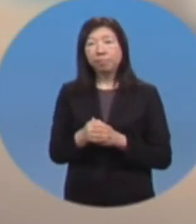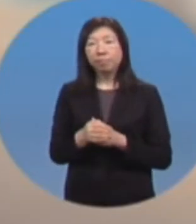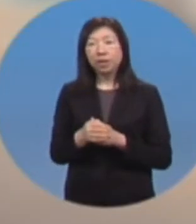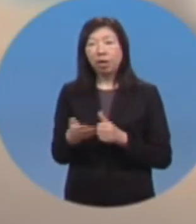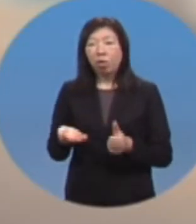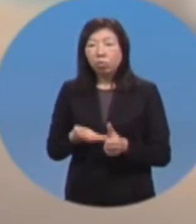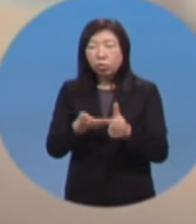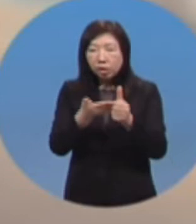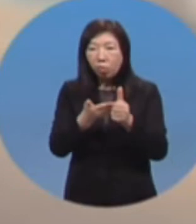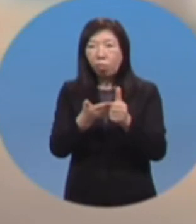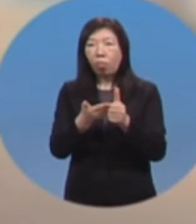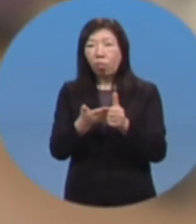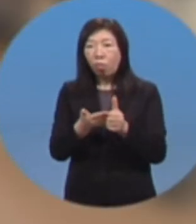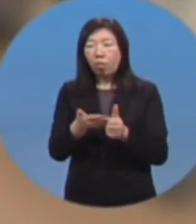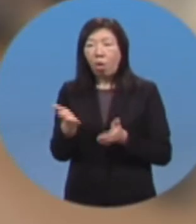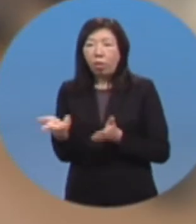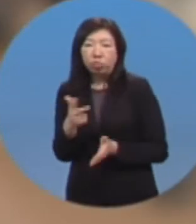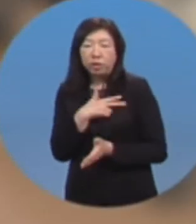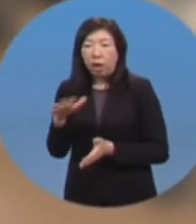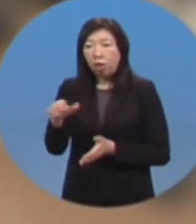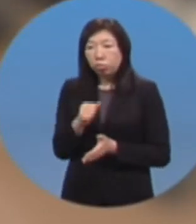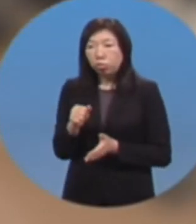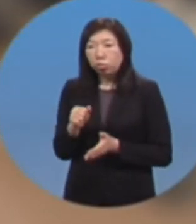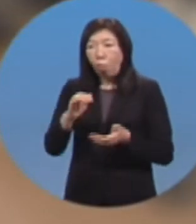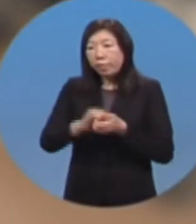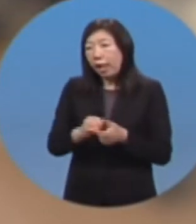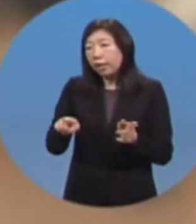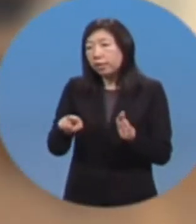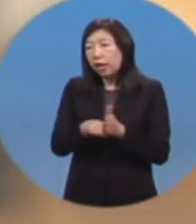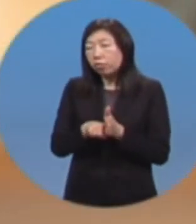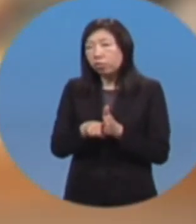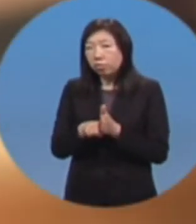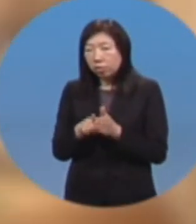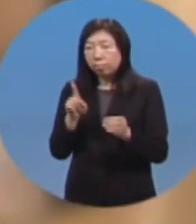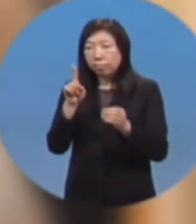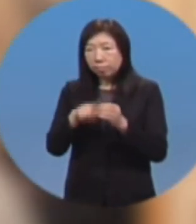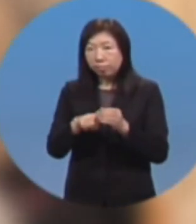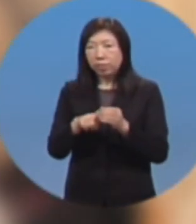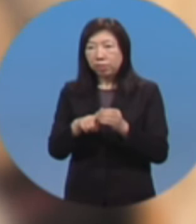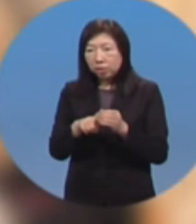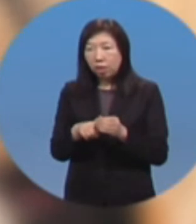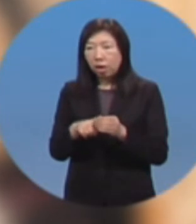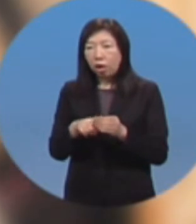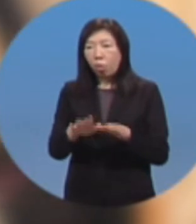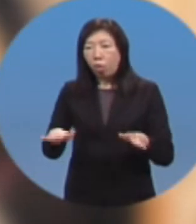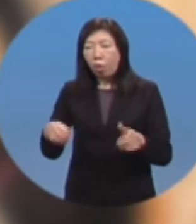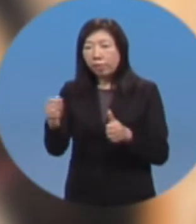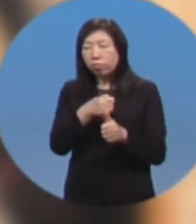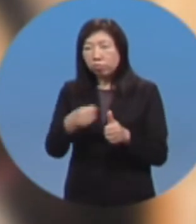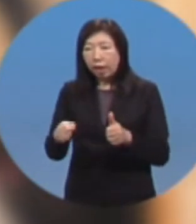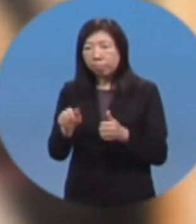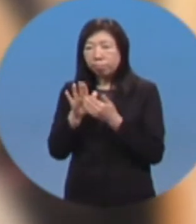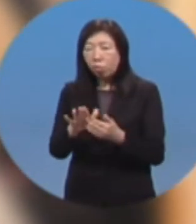子育て施策では、保育士の確保・定着に向けた助成を継続するほか、児童虐待防止対策の強化